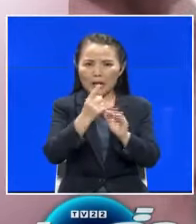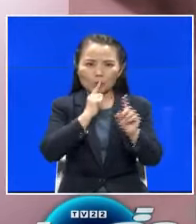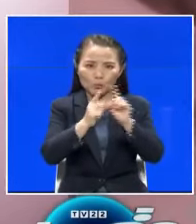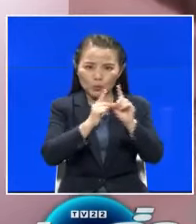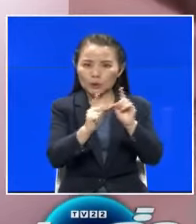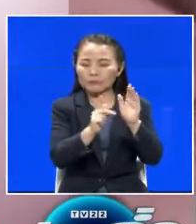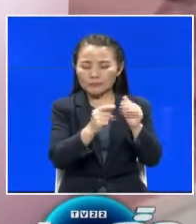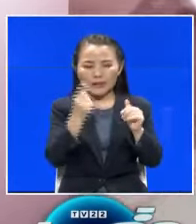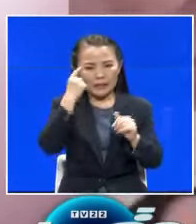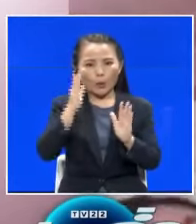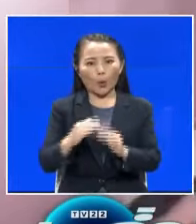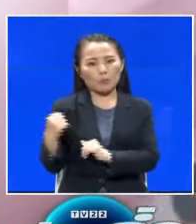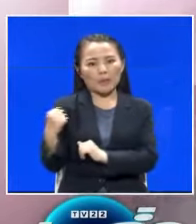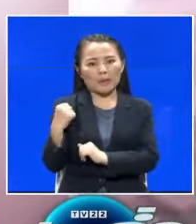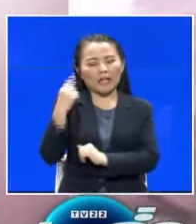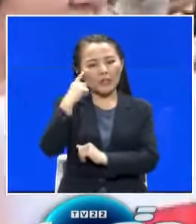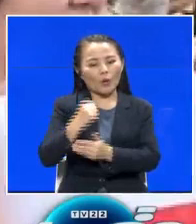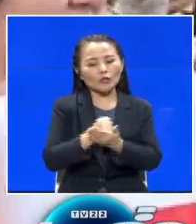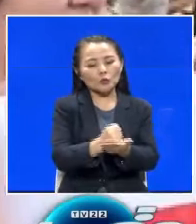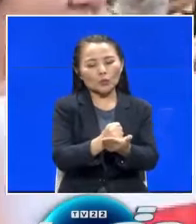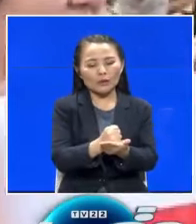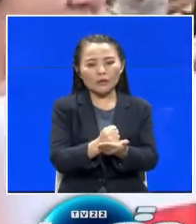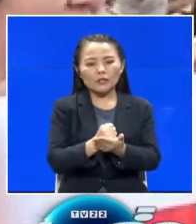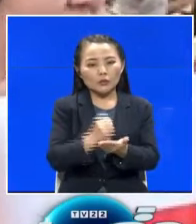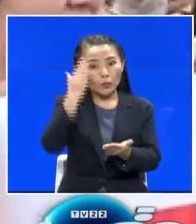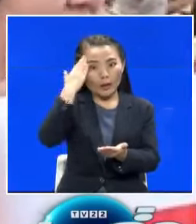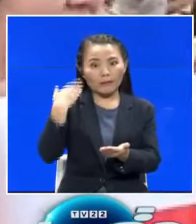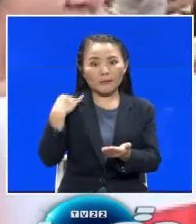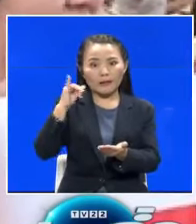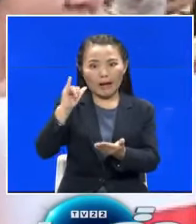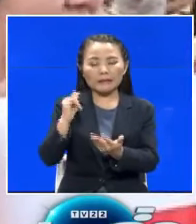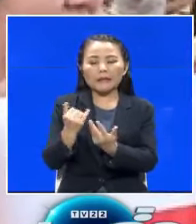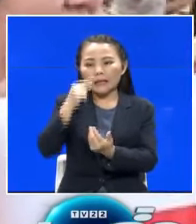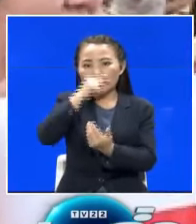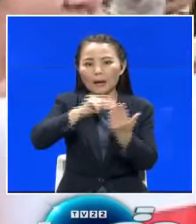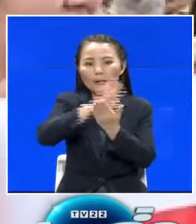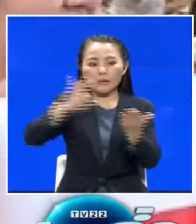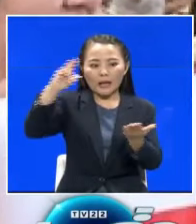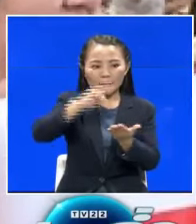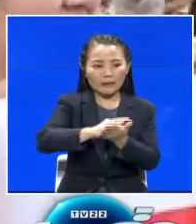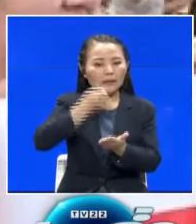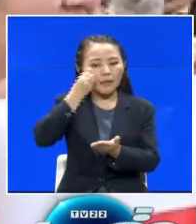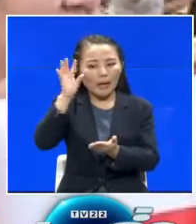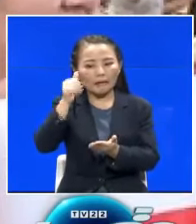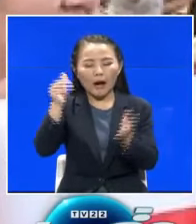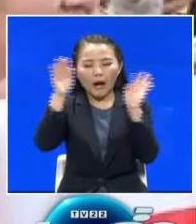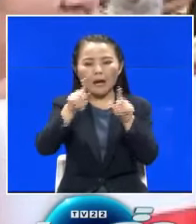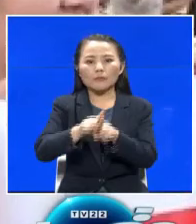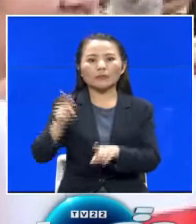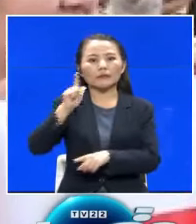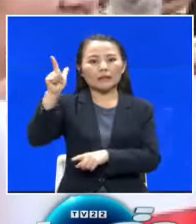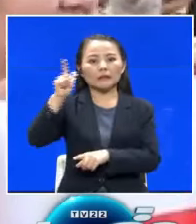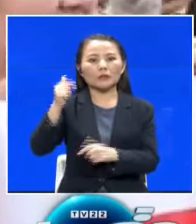เชื่อว่าผู้มีอำนาจจะหาช่องทางช่วยให้น้องสาวคุณทักษิณกลับบ้านได้แบบเท่ๆเหมือนกับพี่ชายถึงตร